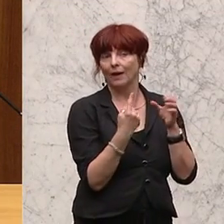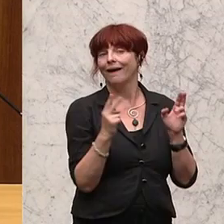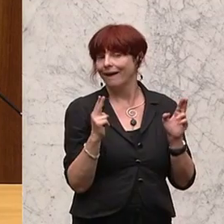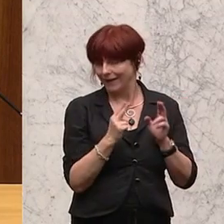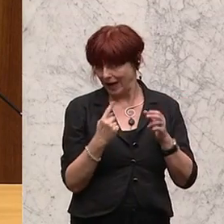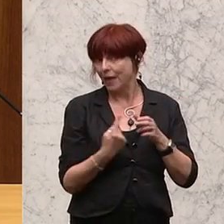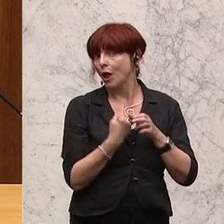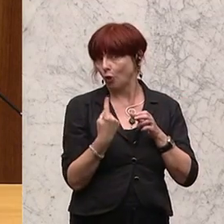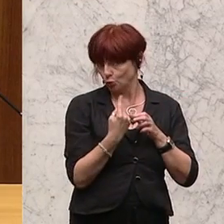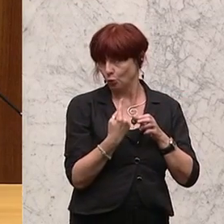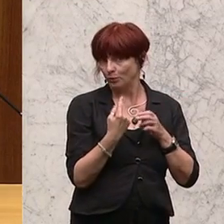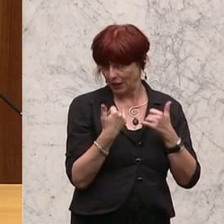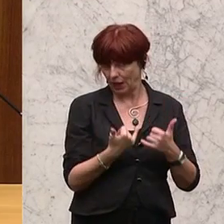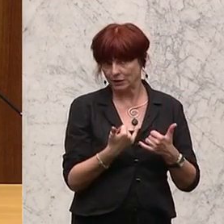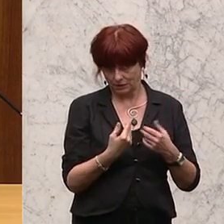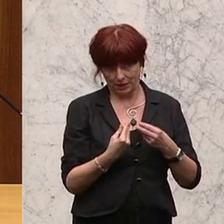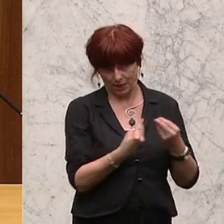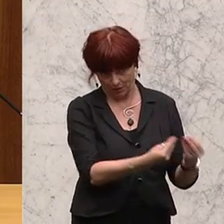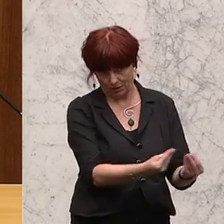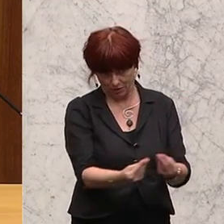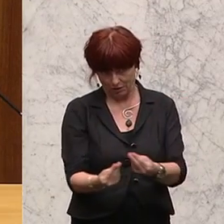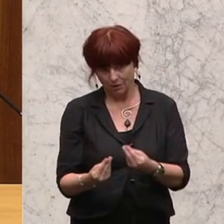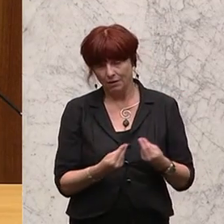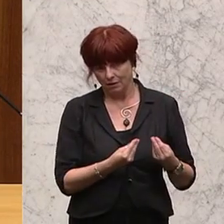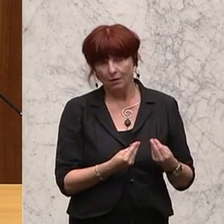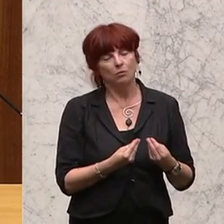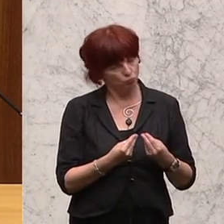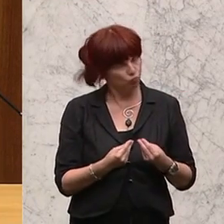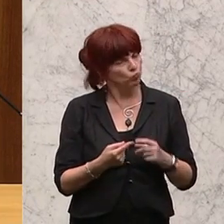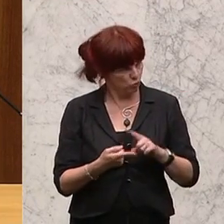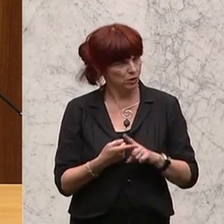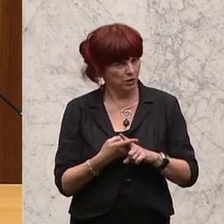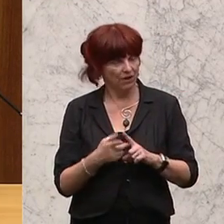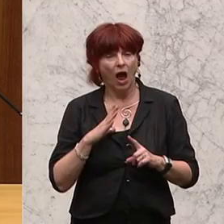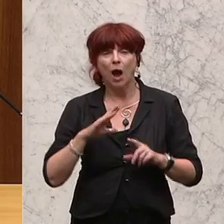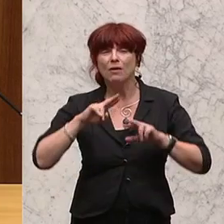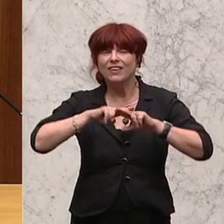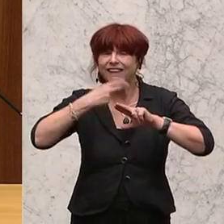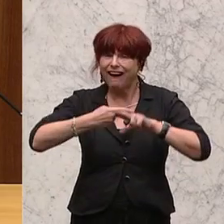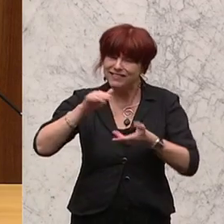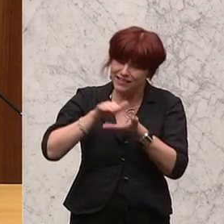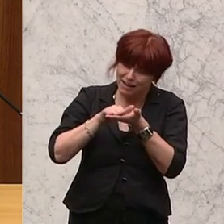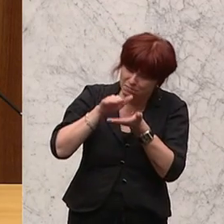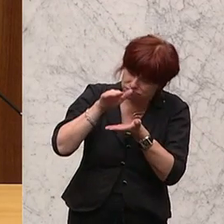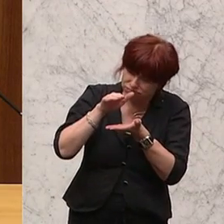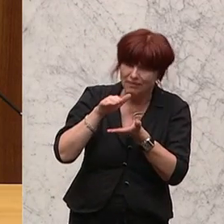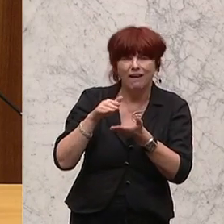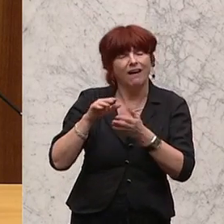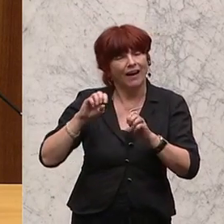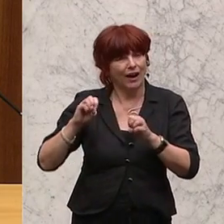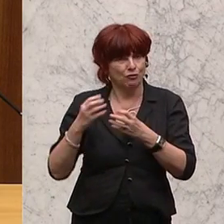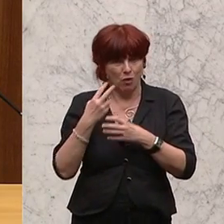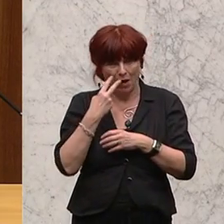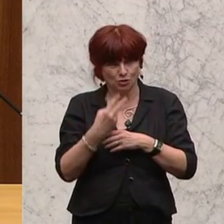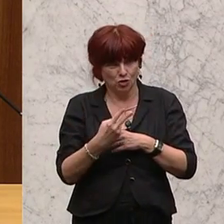sicher begrüßenswert. Aber wenn man sich das gesamte Konvolut ansieht und wenn man sich vor allem ansieht, dass wir ein Riesenproblem in der